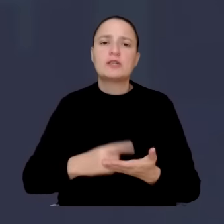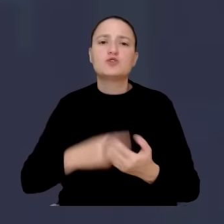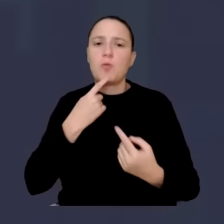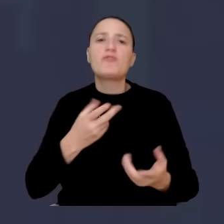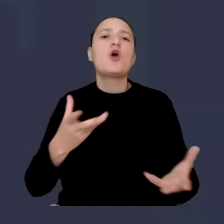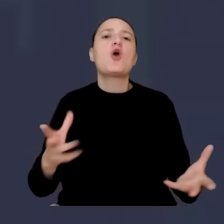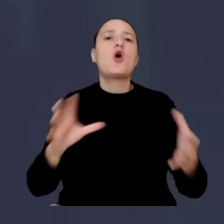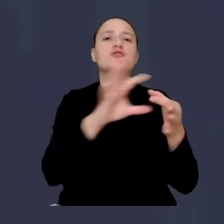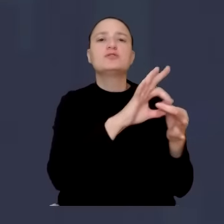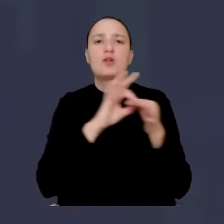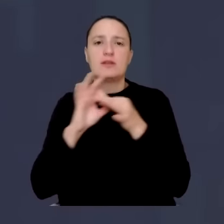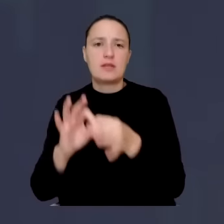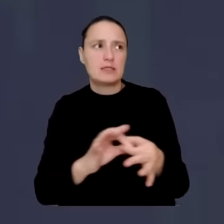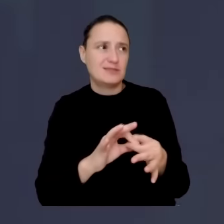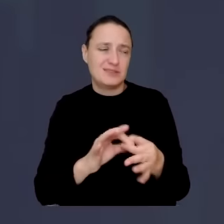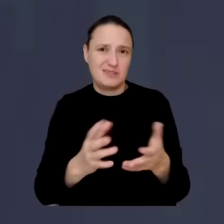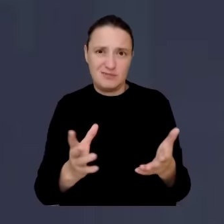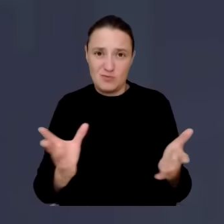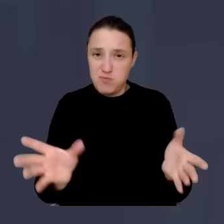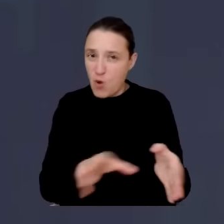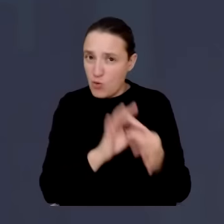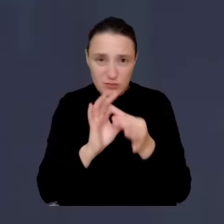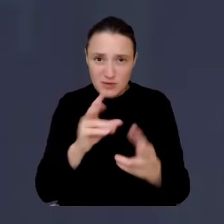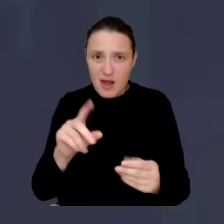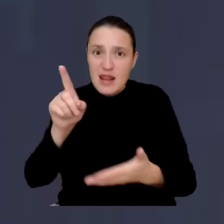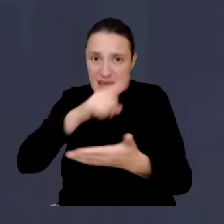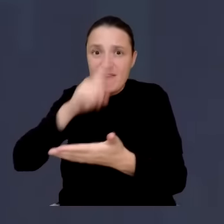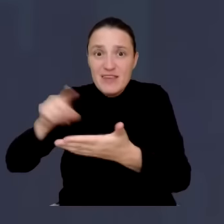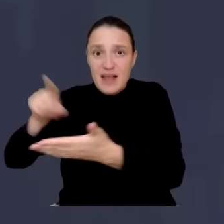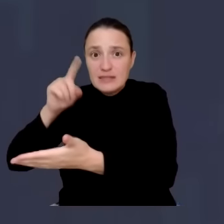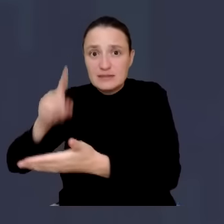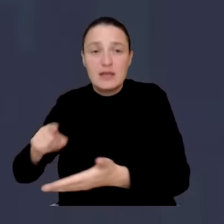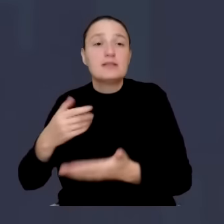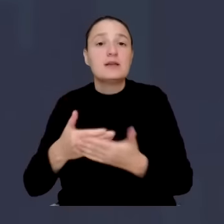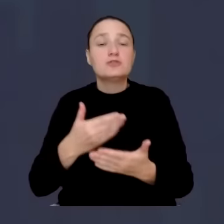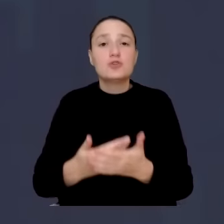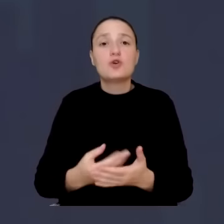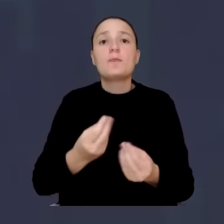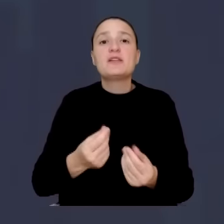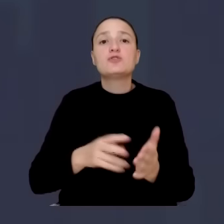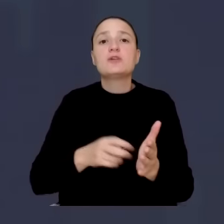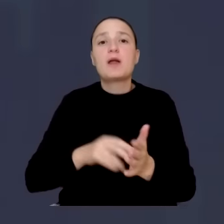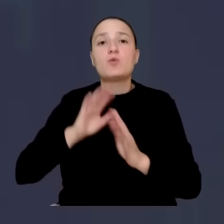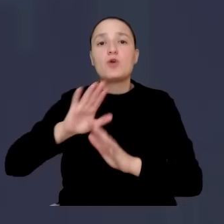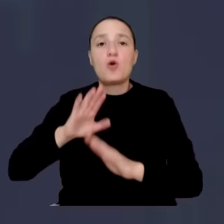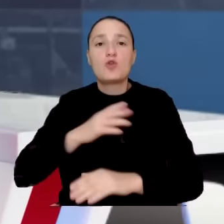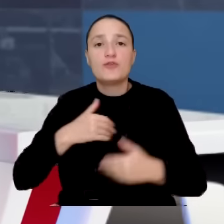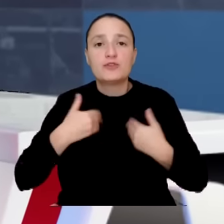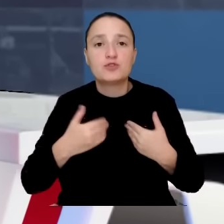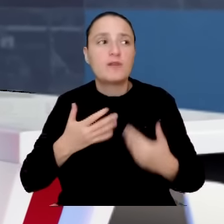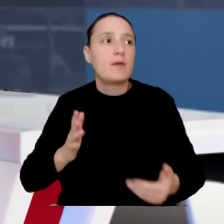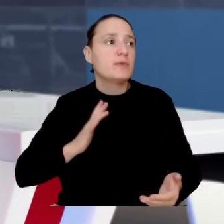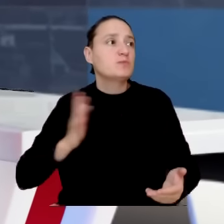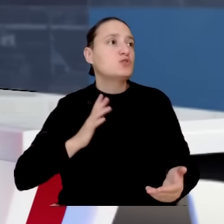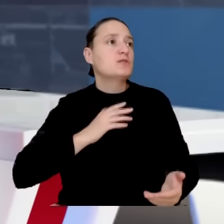konsolidacji czyli likwidacji proszę państwa po raz kolejny brakuje pieniędzy na ochronę zdrowia na bezpieczeństwo zdrowotne